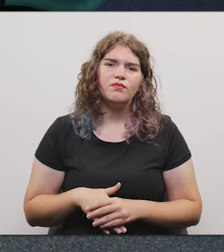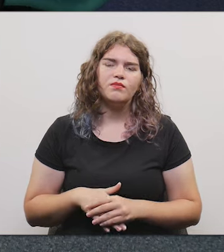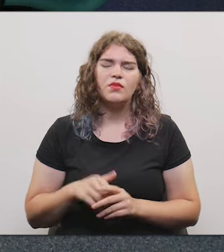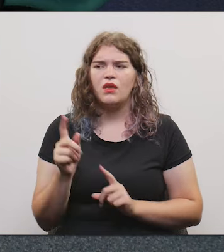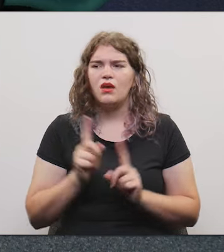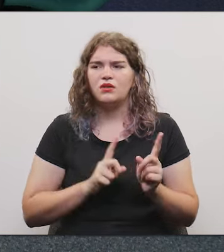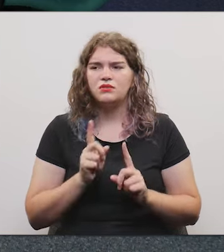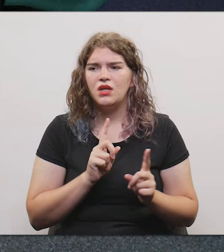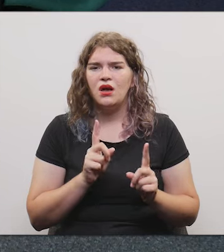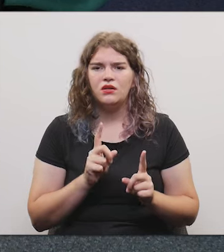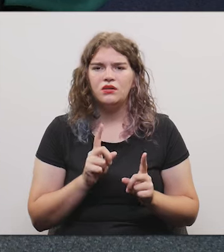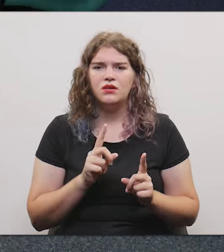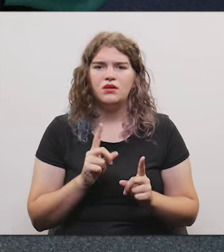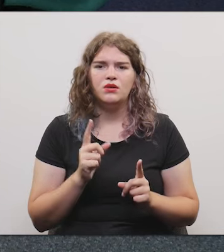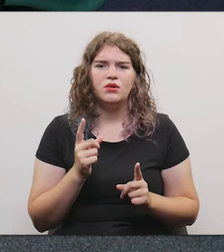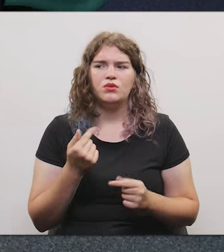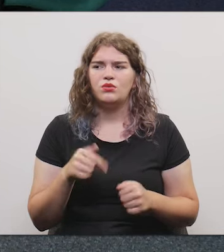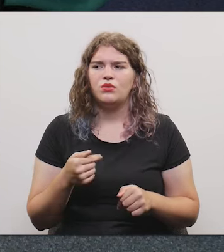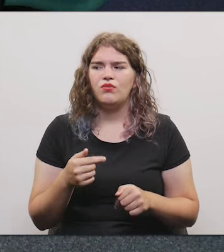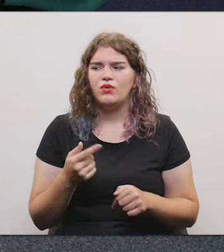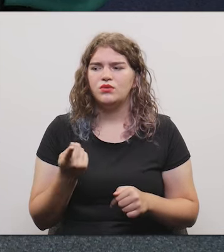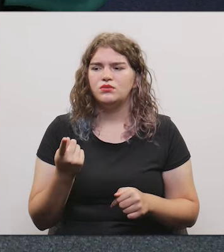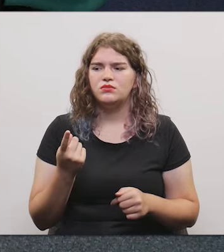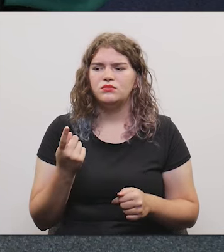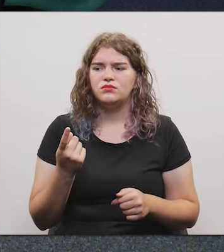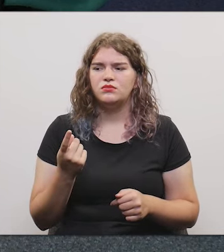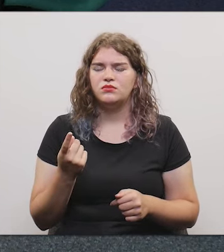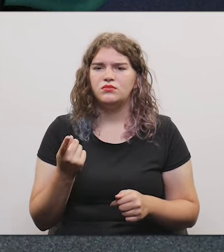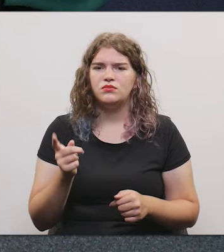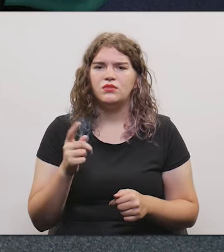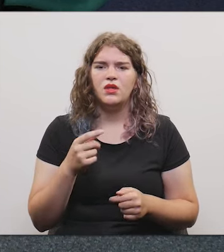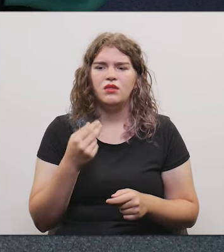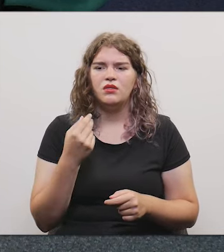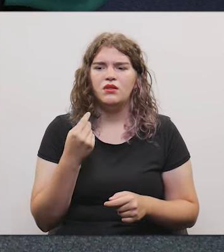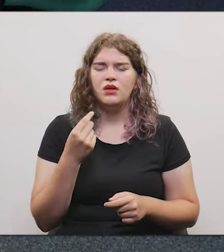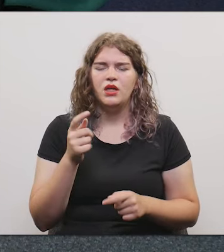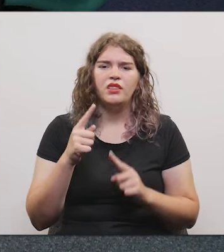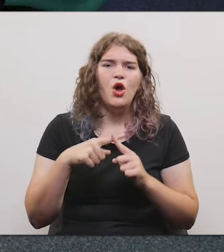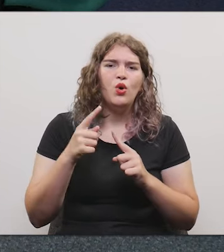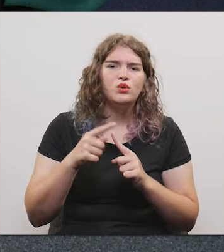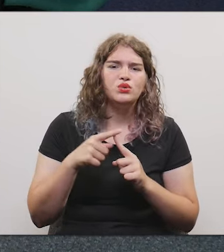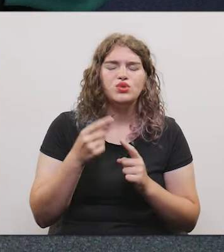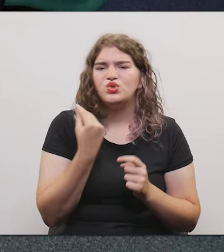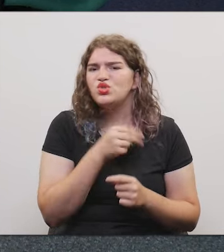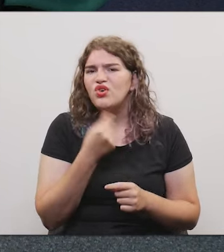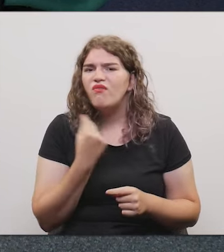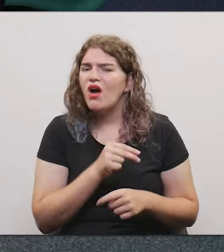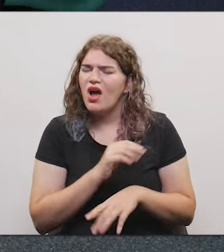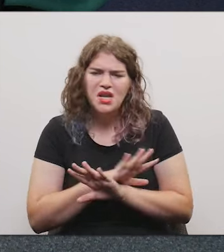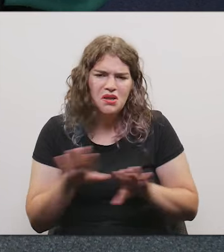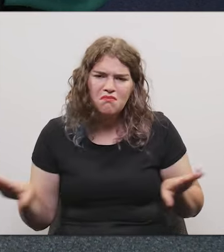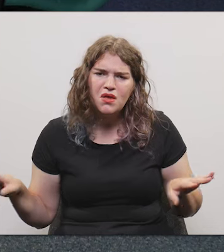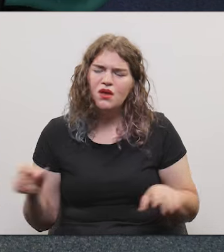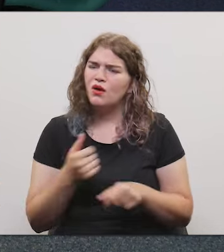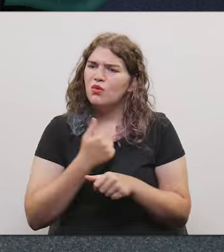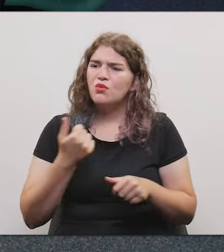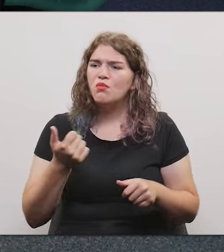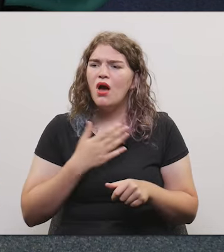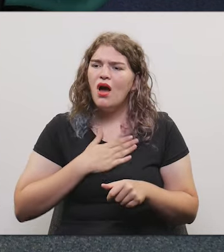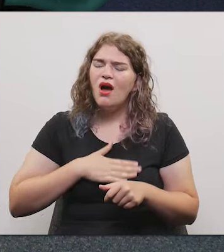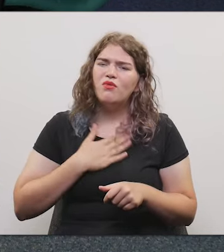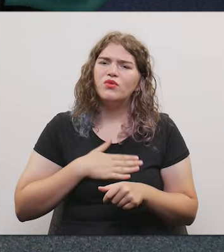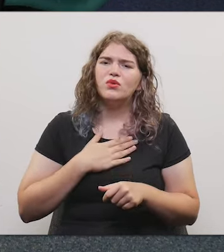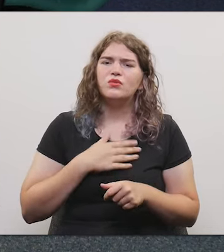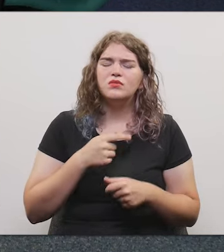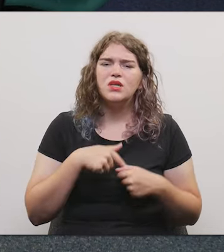nu erau, eu știu, să fi terminat institute teologice sau altceva